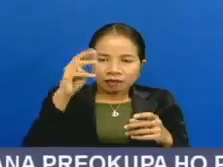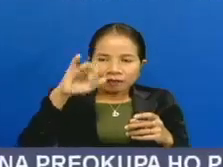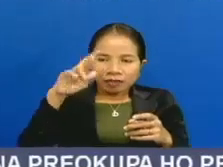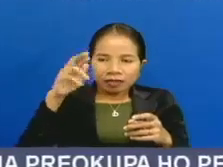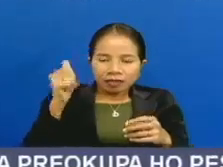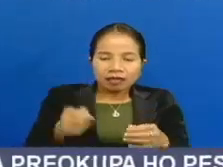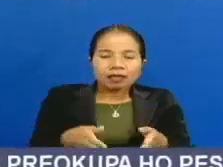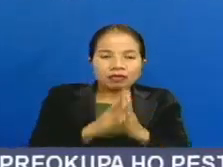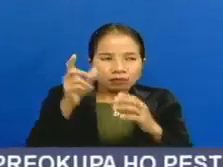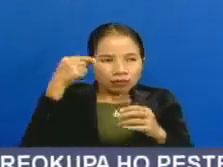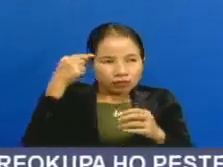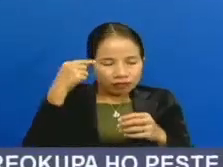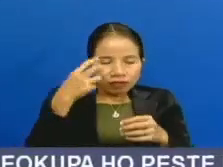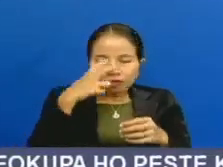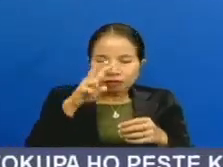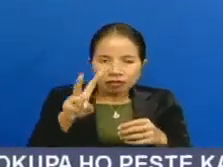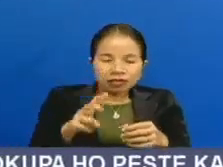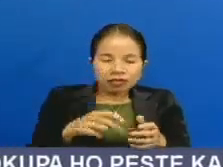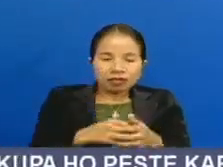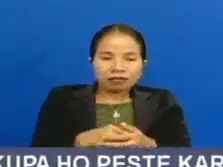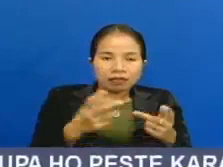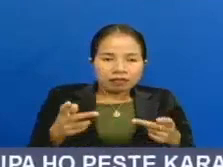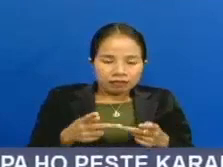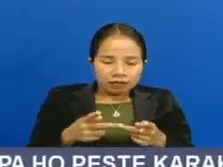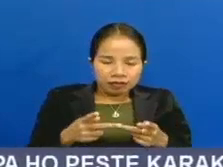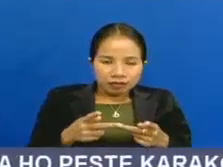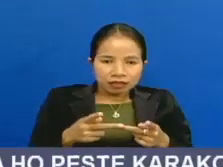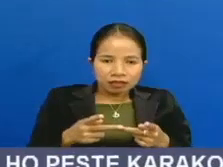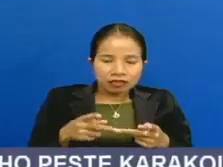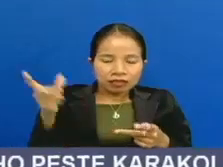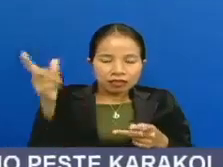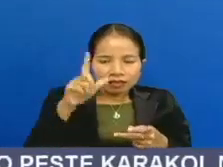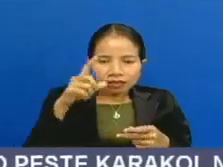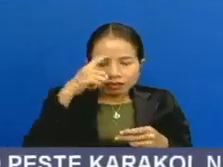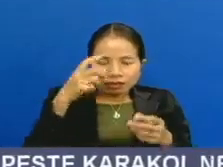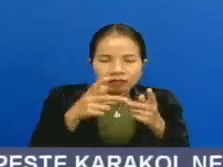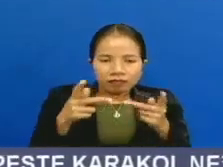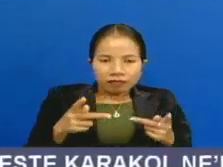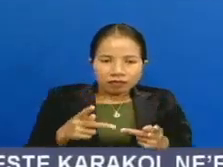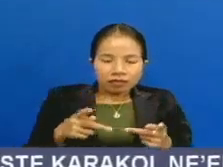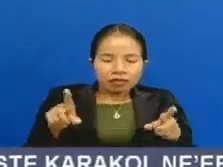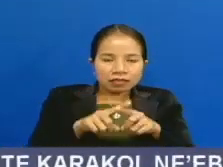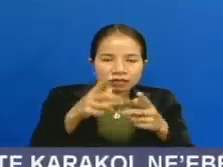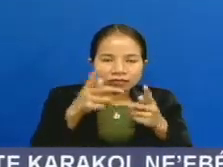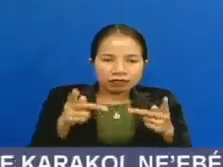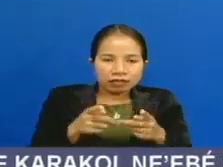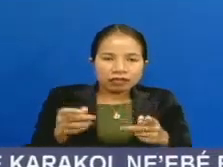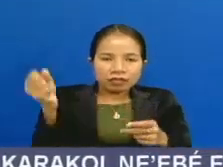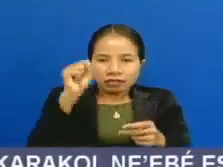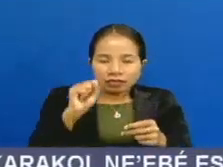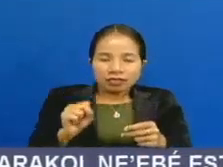ba parte relevante atutau atensaun ba Jardim Nossa Senhora Lecidere tamba fatin ne nudar fatin sagrada ba